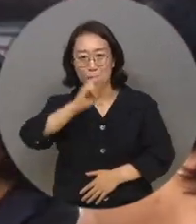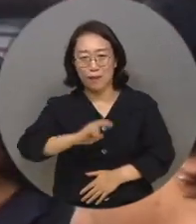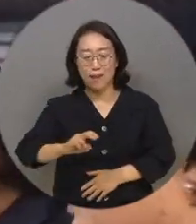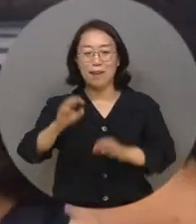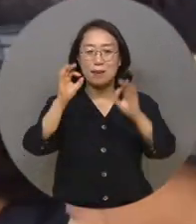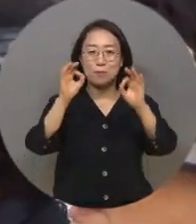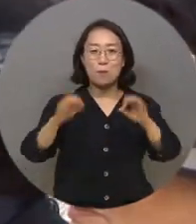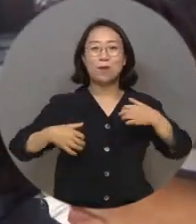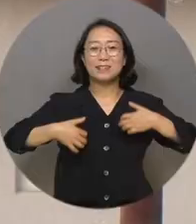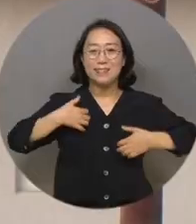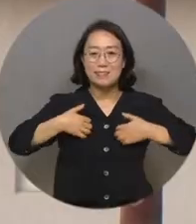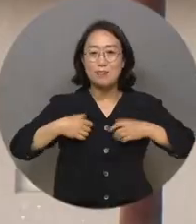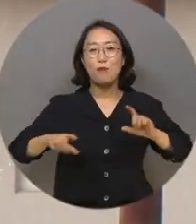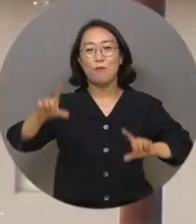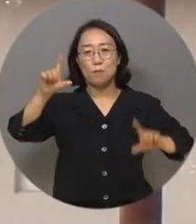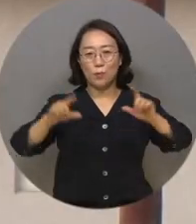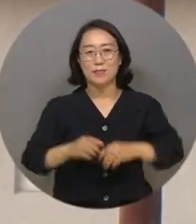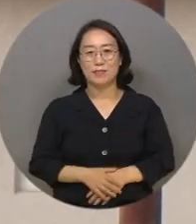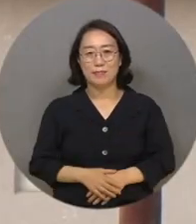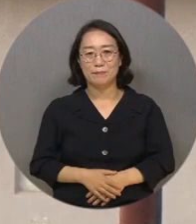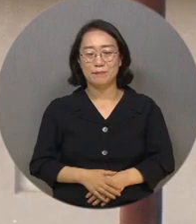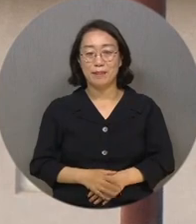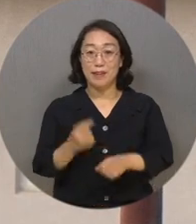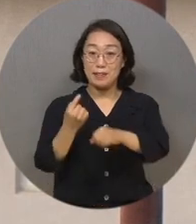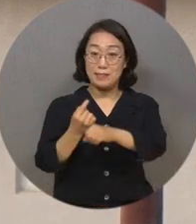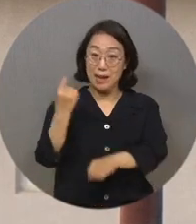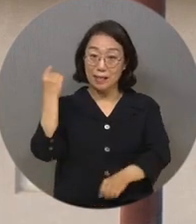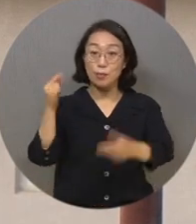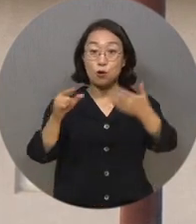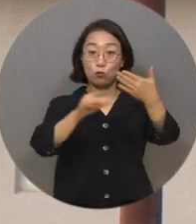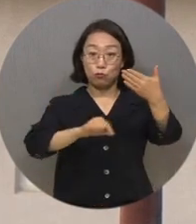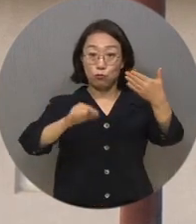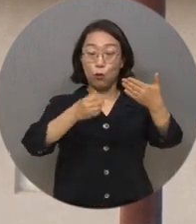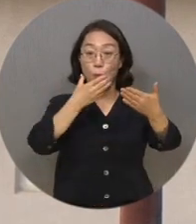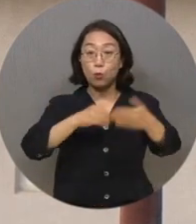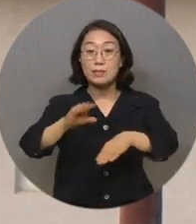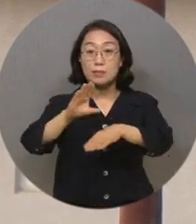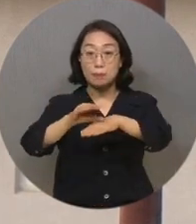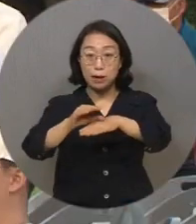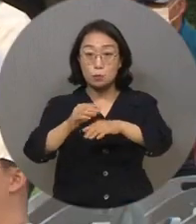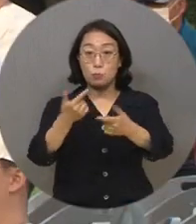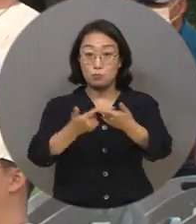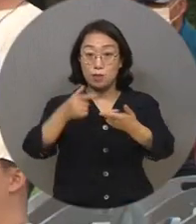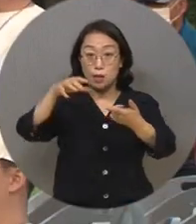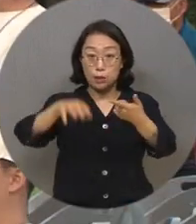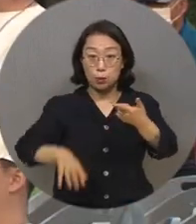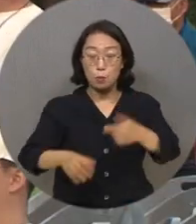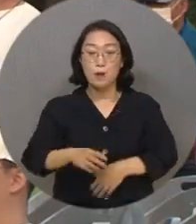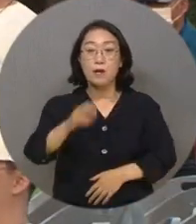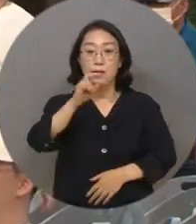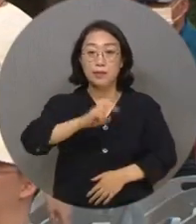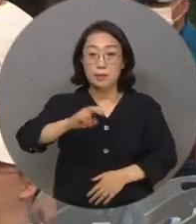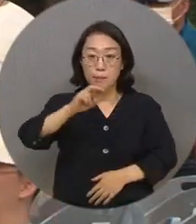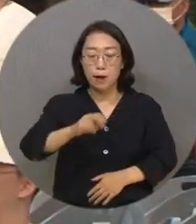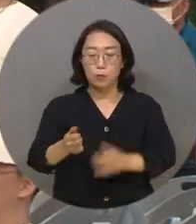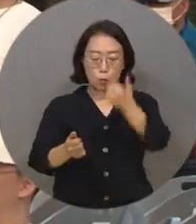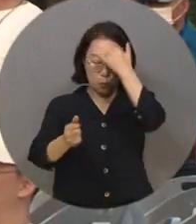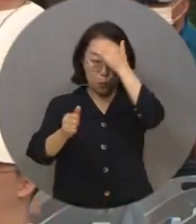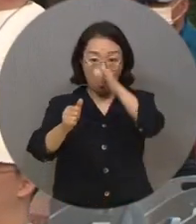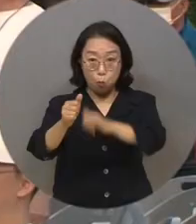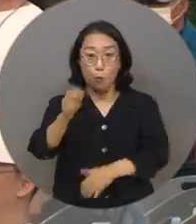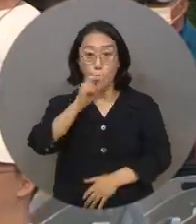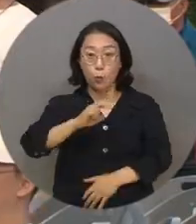즐깁니다. 이번 행사는 작년 9월 복지TV 부산방송이 주최하는 구룡마을 음악회 및 효가요제에